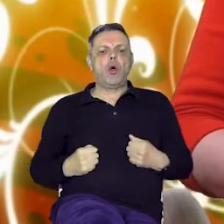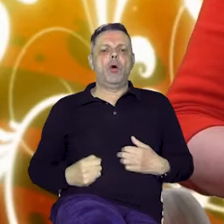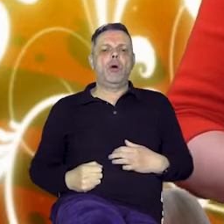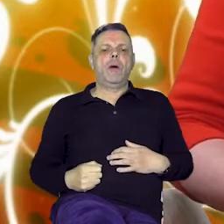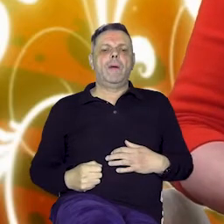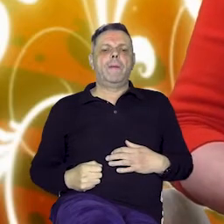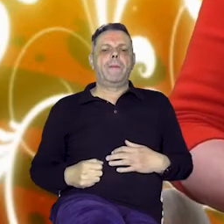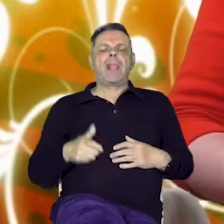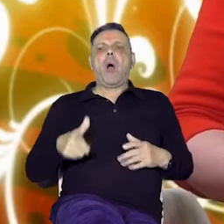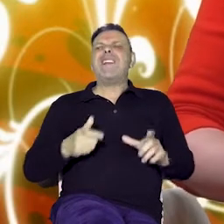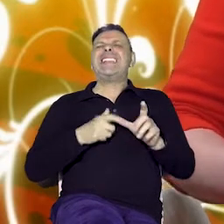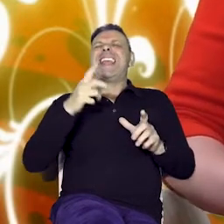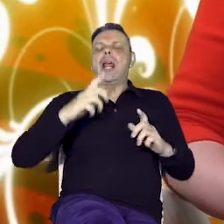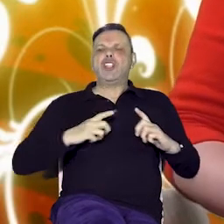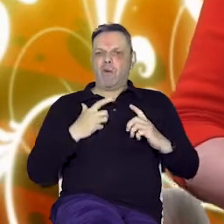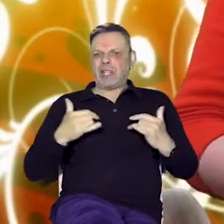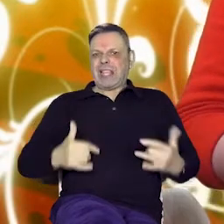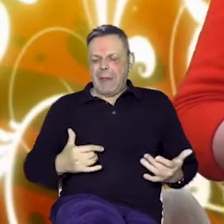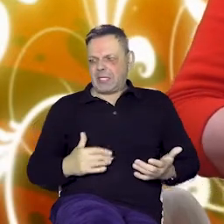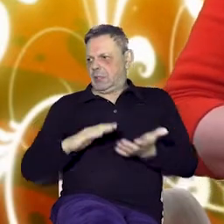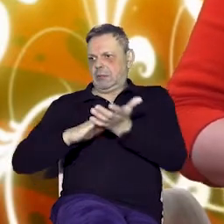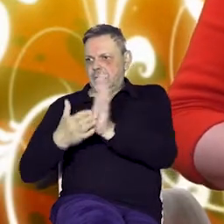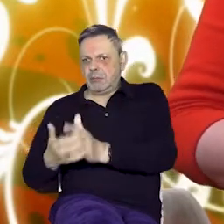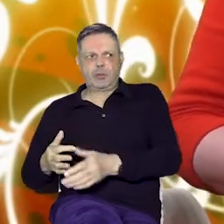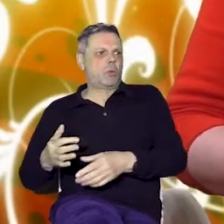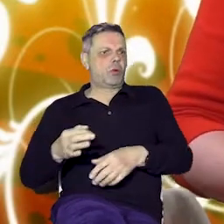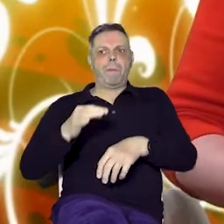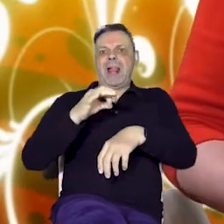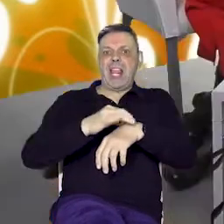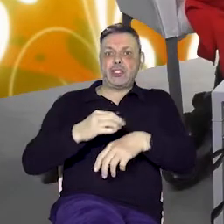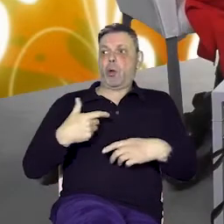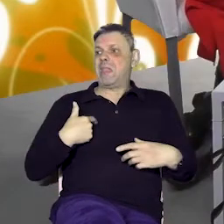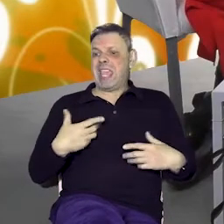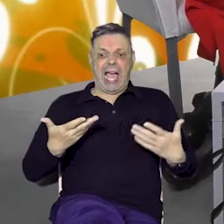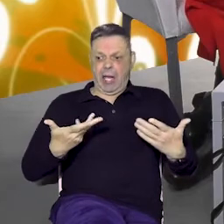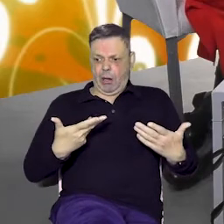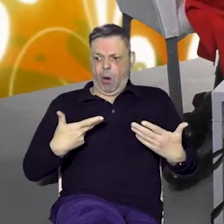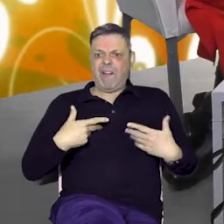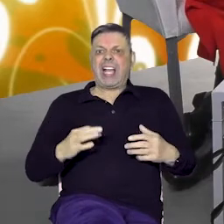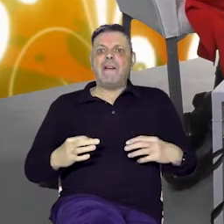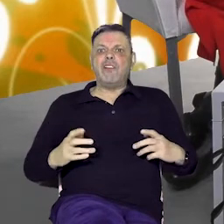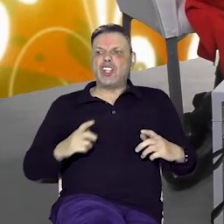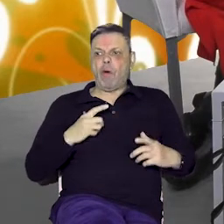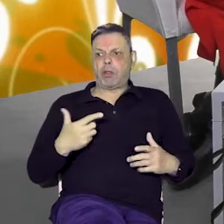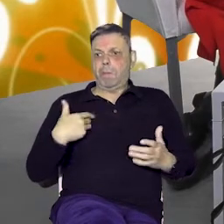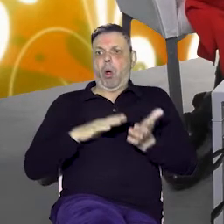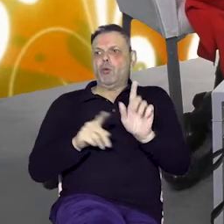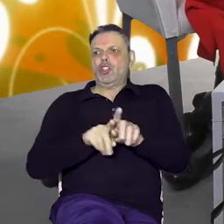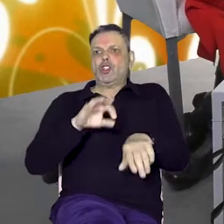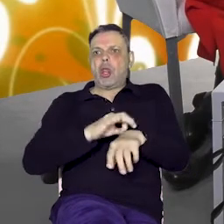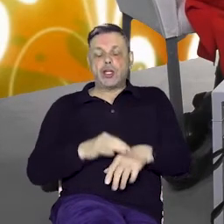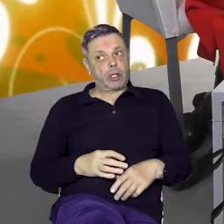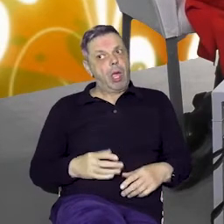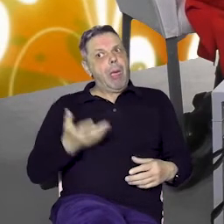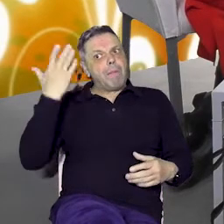jako teško sa ovim stilom života, sa suprugom liječnikom i ja ovakav život kakav vodim kao liječnik, jako teško u stvari održati taj